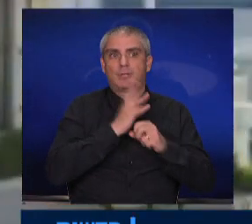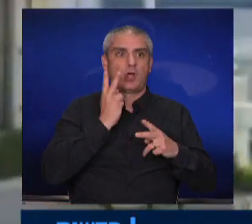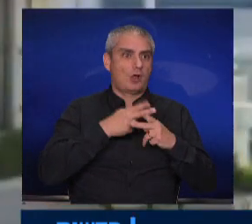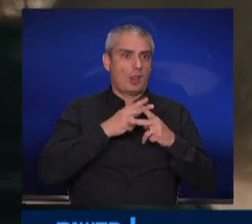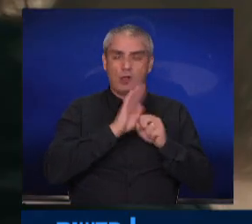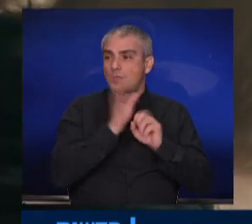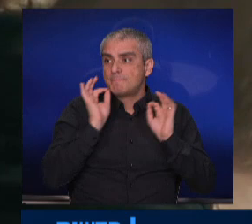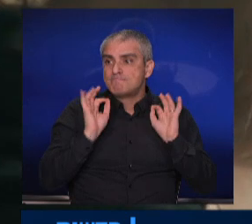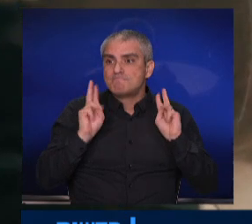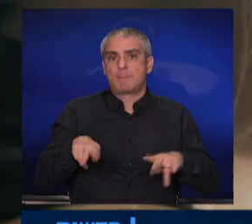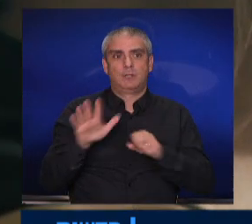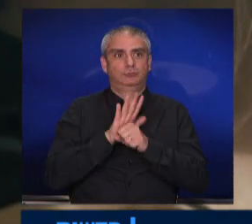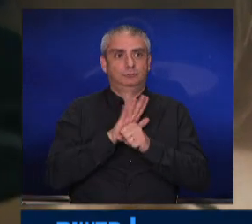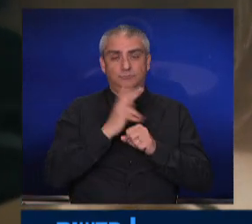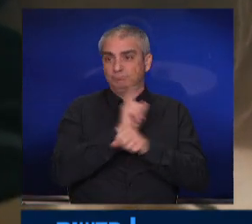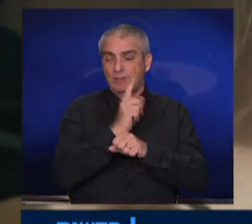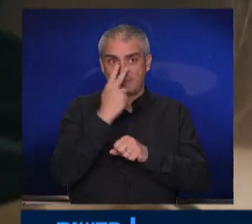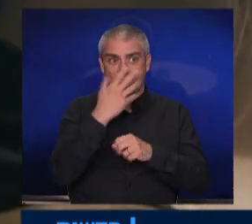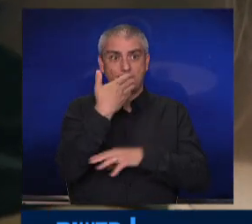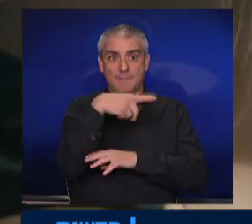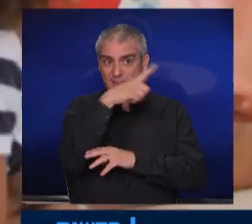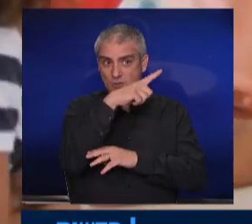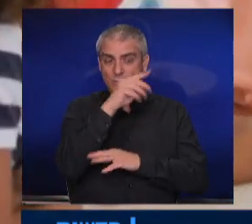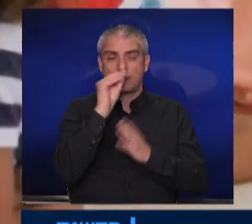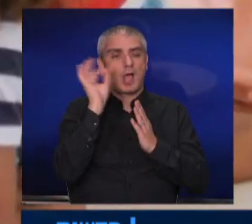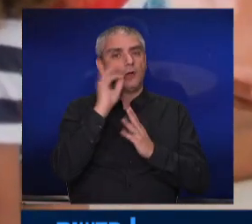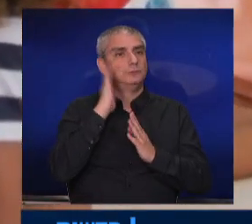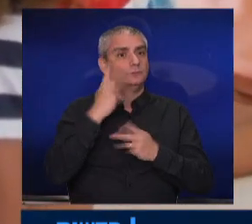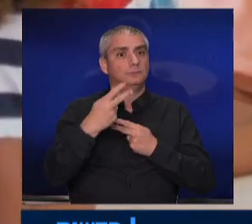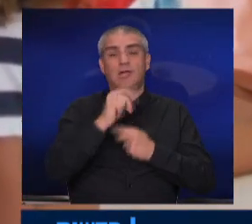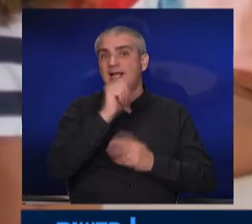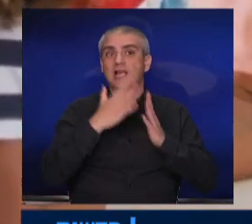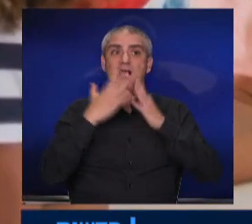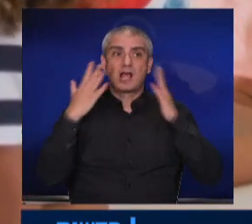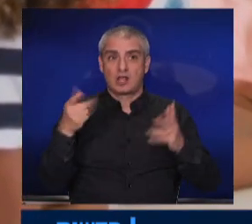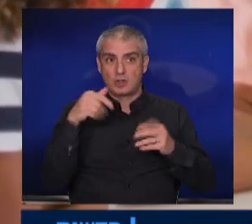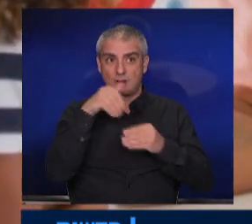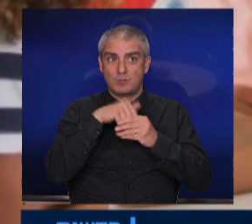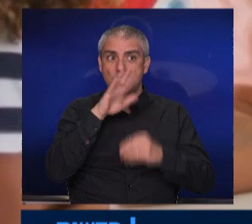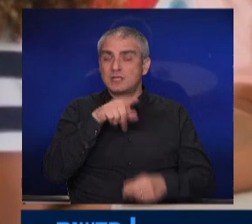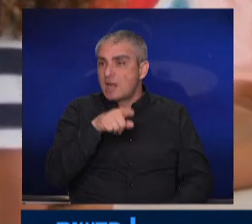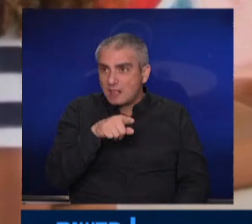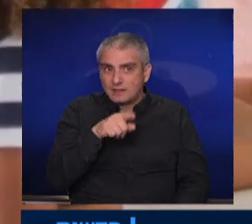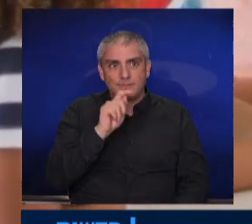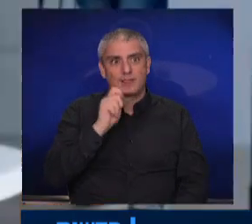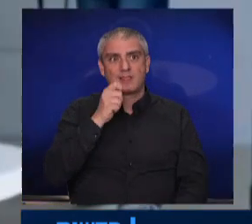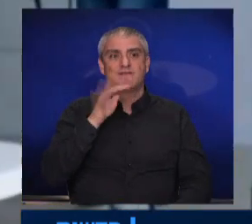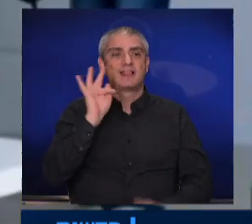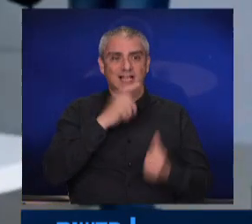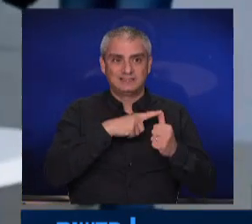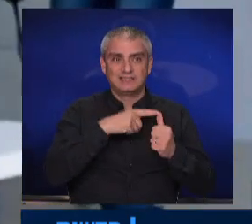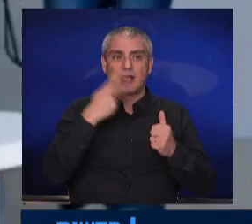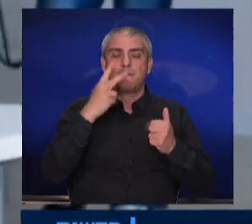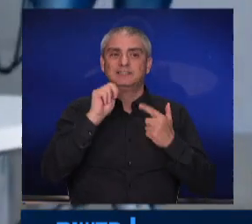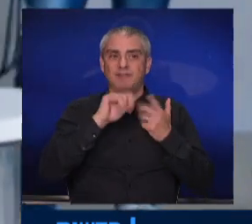absolutely slammed. לפי שעה נראה כי המדינות שבהן נרשם שיעור המאושפזים הגדול ביותר בקרב ילדים הן טקסס, פנסילבניה,